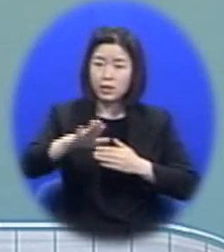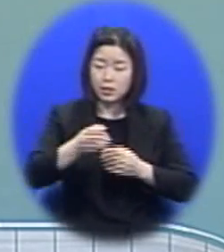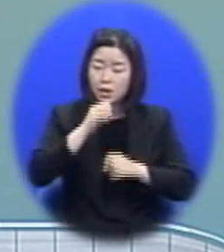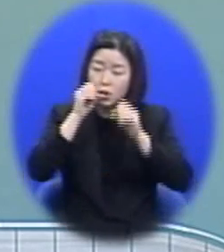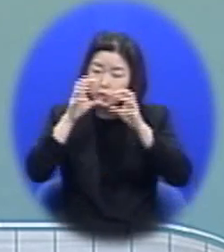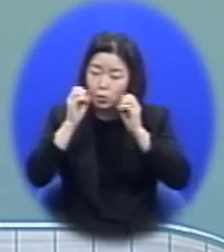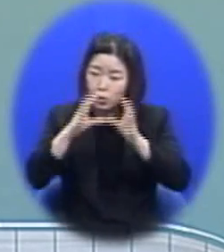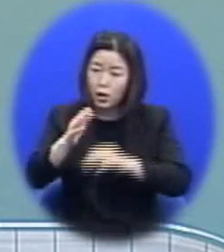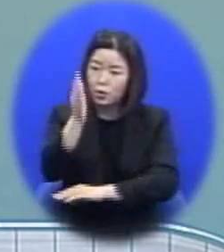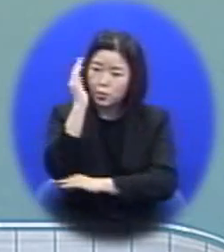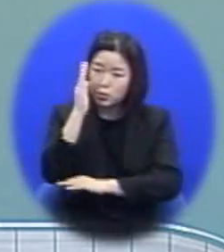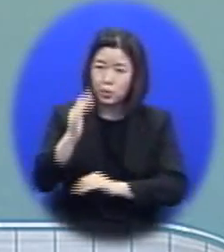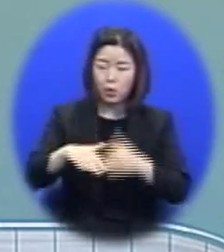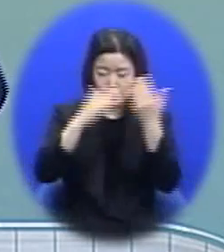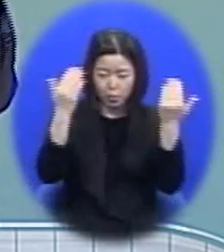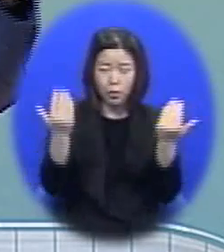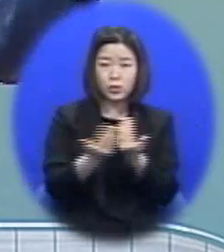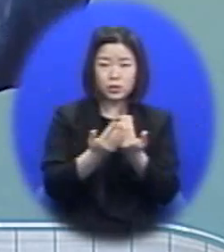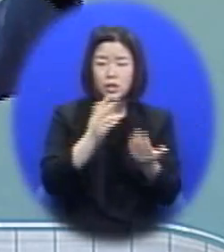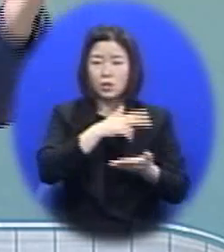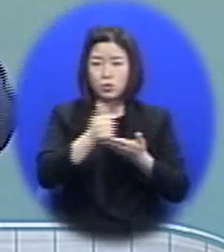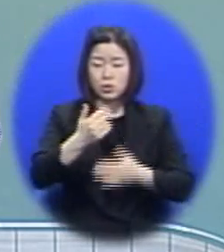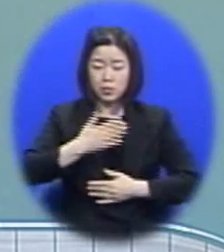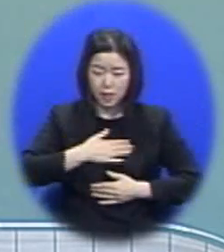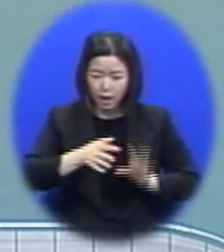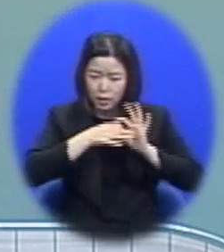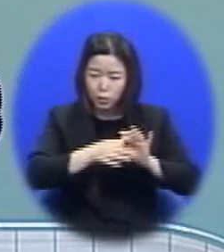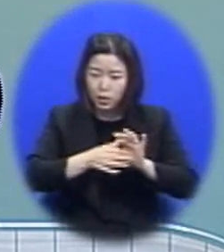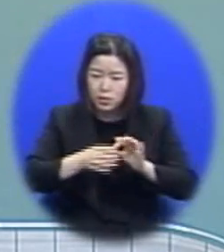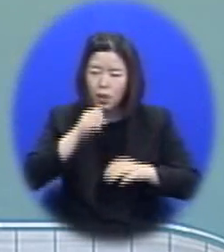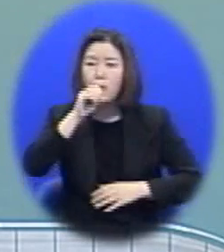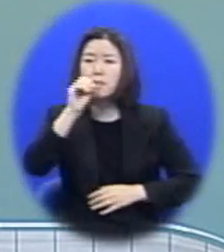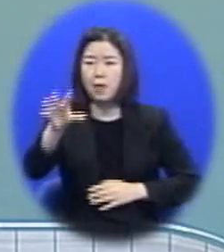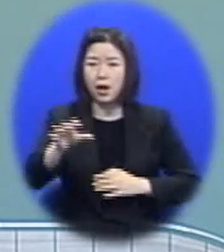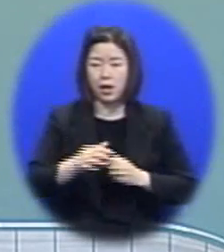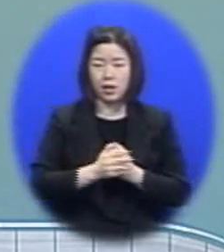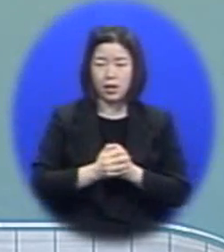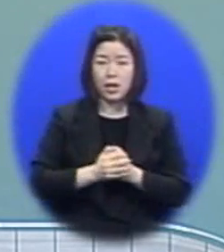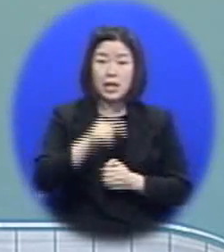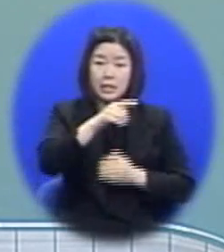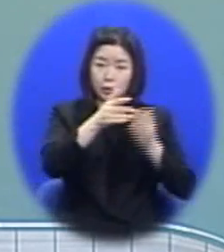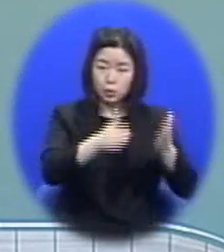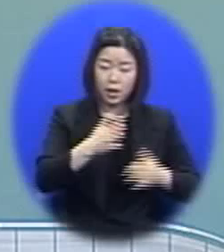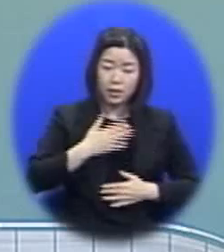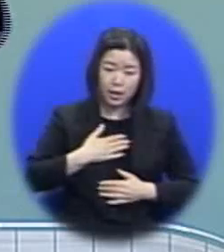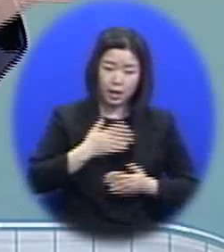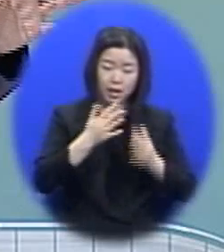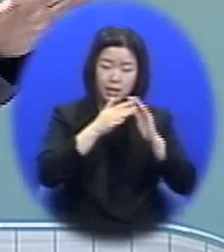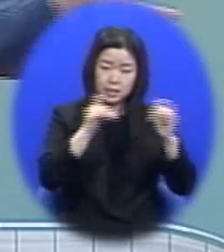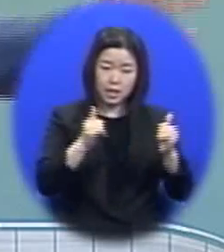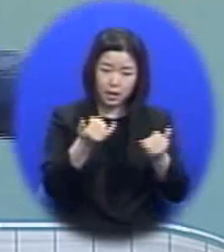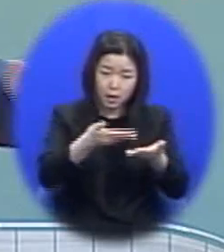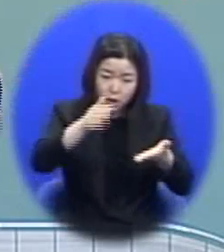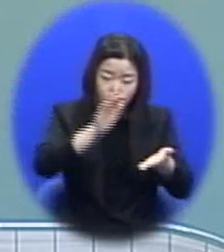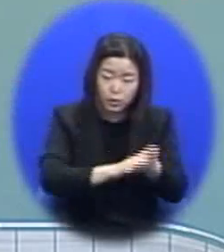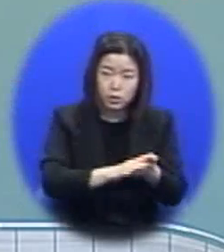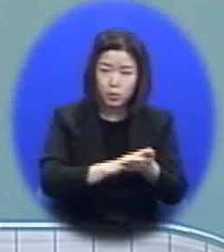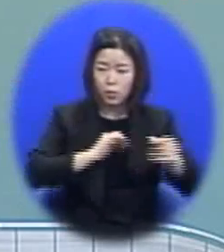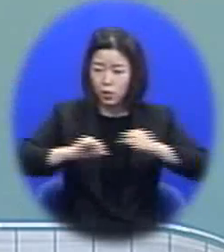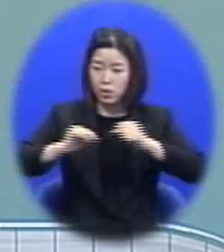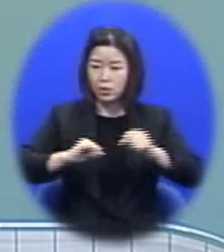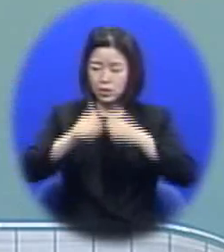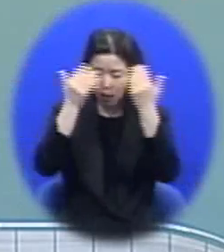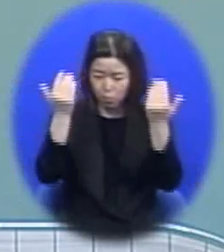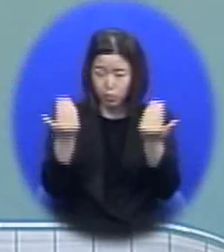모든 것들은 다 주님이 나를 통해서 말씀하신 것 그동안 내가 사람들을 치유하고 역사였던 모든 일들은 다